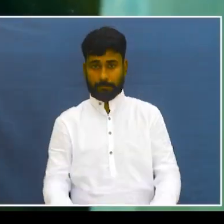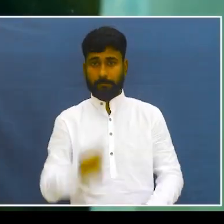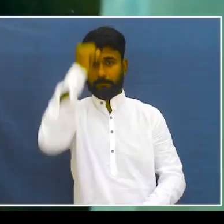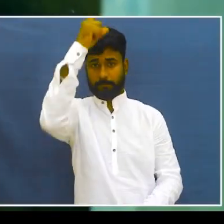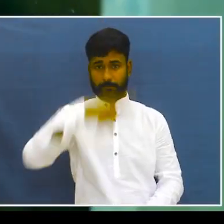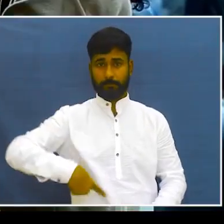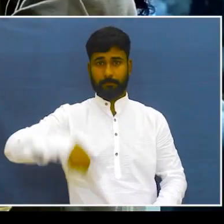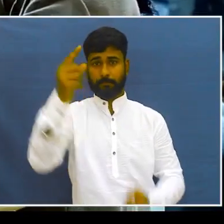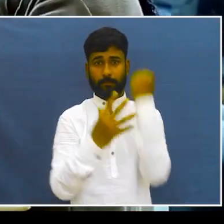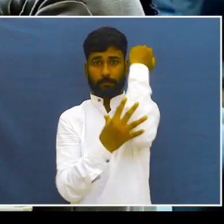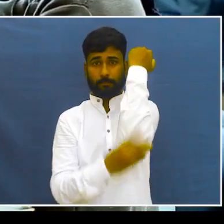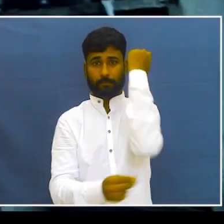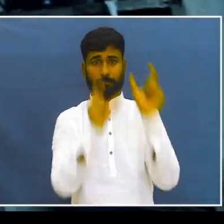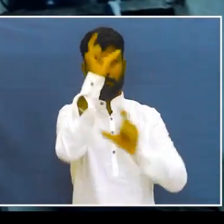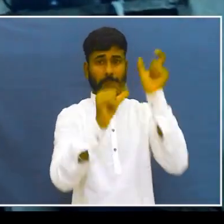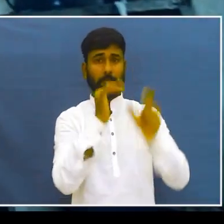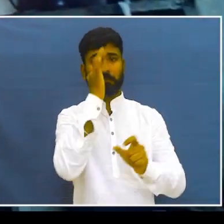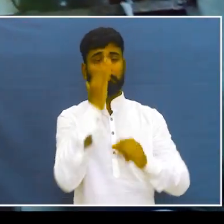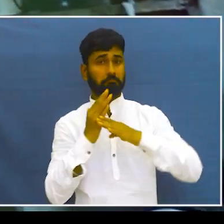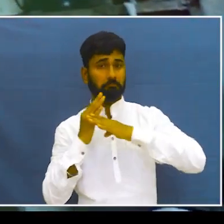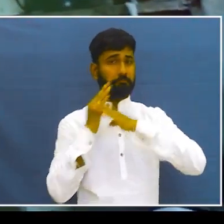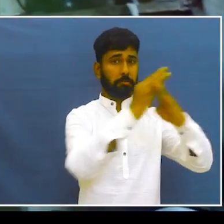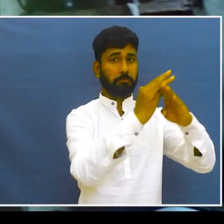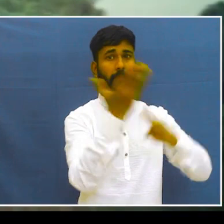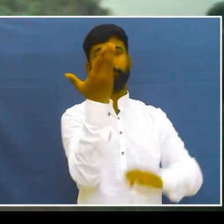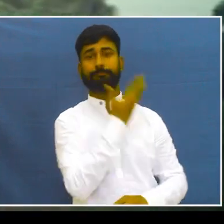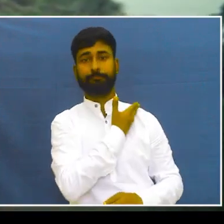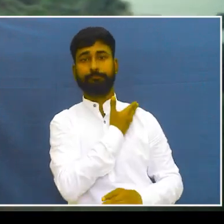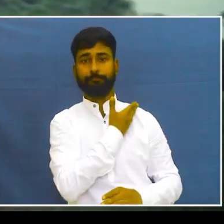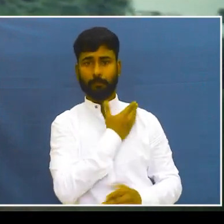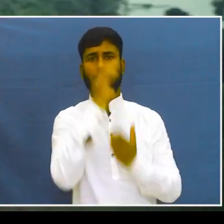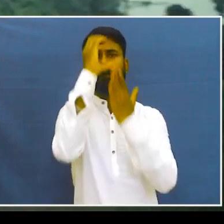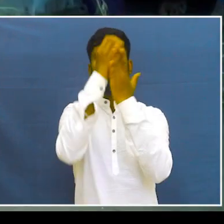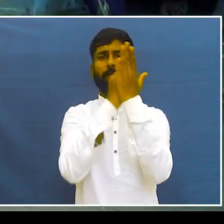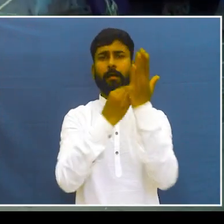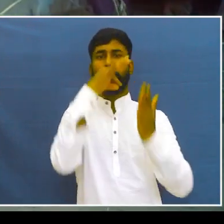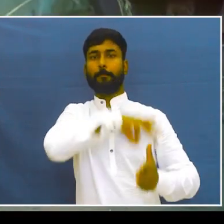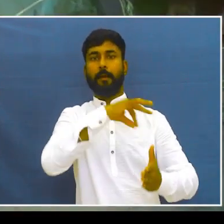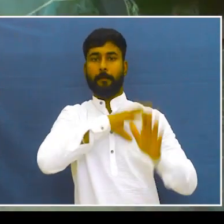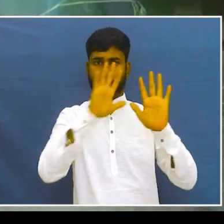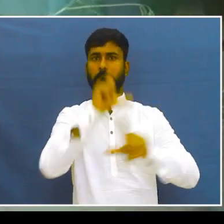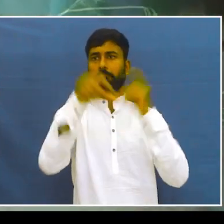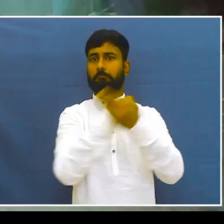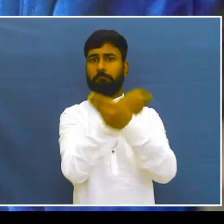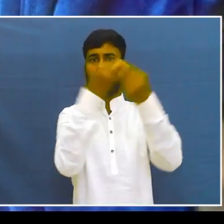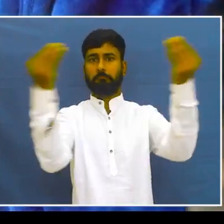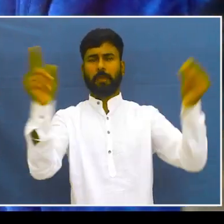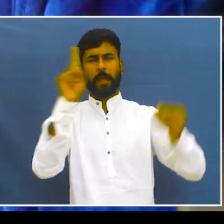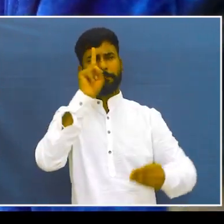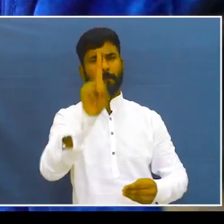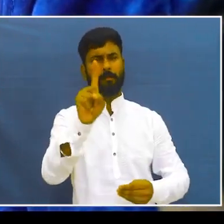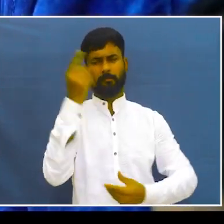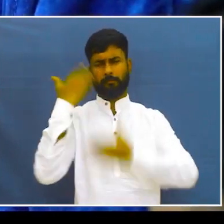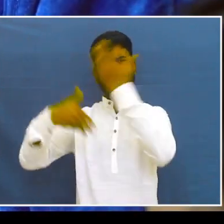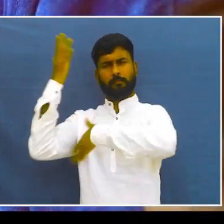आज देश में गरीबों को सम्मान भी मिल रहा है और सुरक्षा भी, अधिकार मिल रहे हैं और योजनाओं